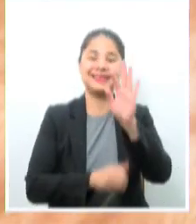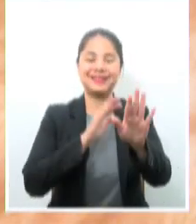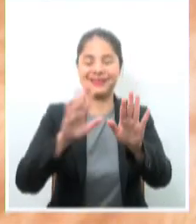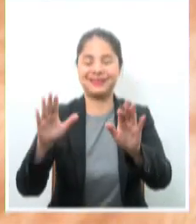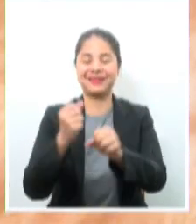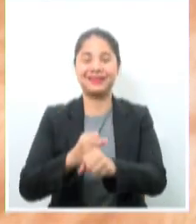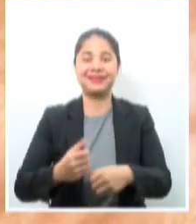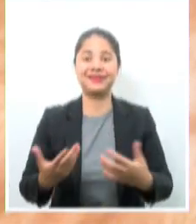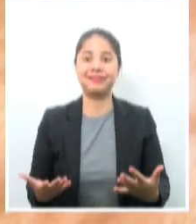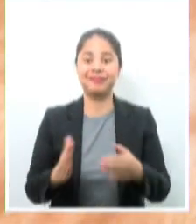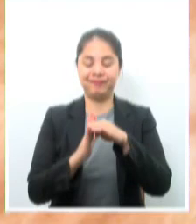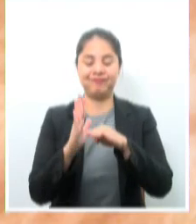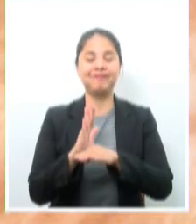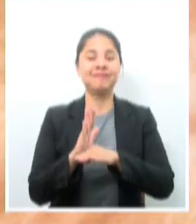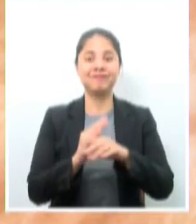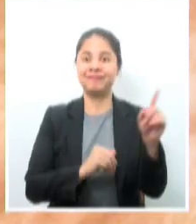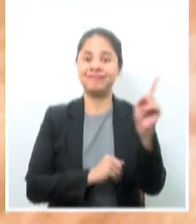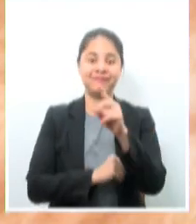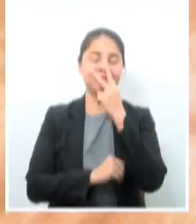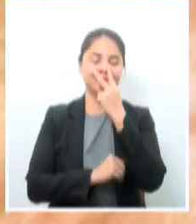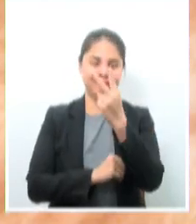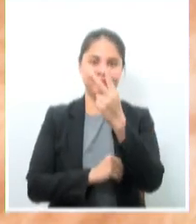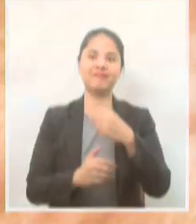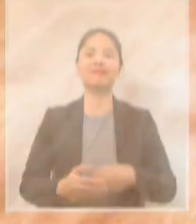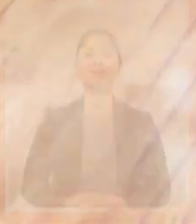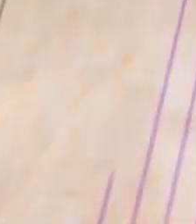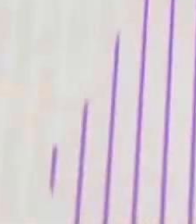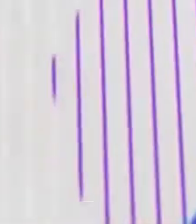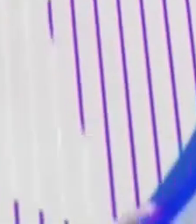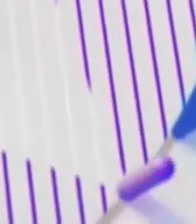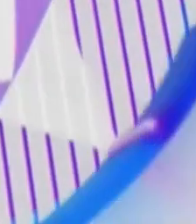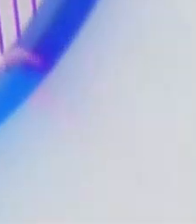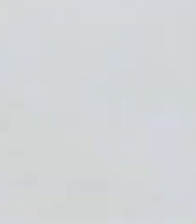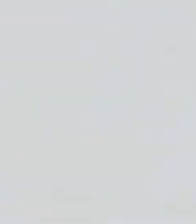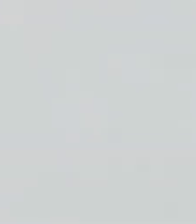ายละเอียดของระบบนี้จะเป็นอย่างไรนั้นไปติดตามรับชมกันเลยค่ะ